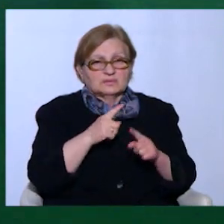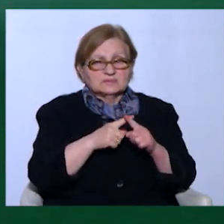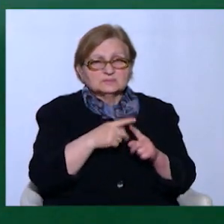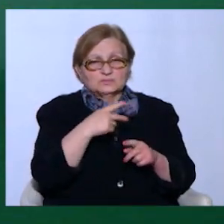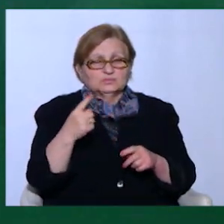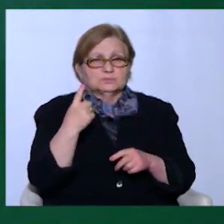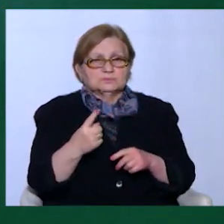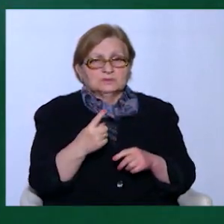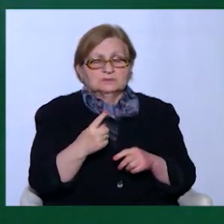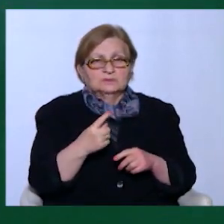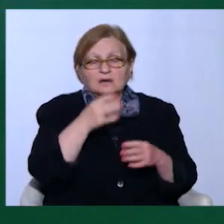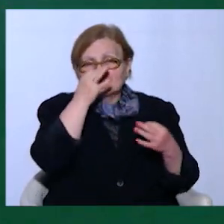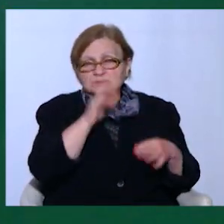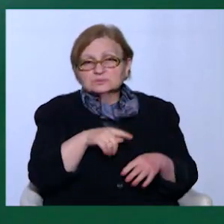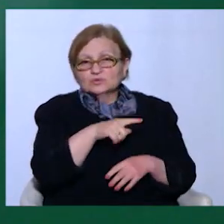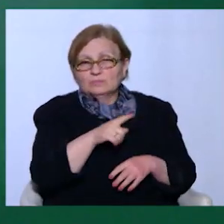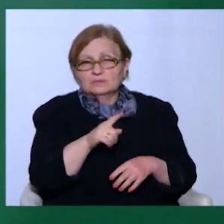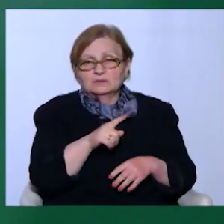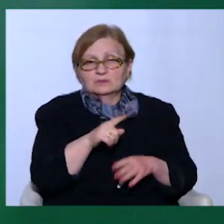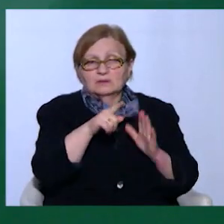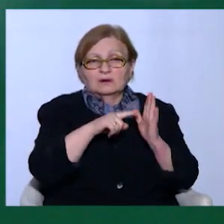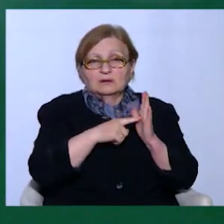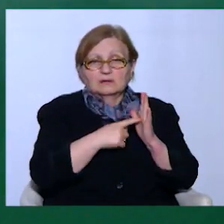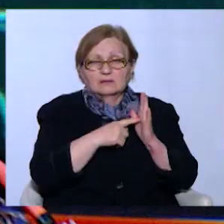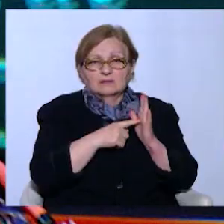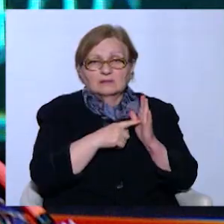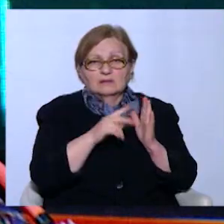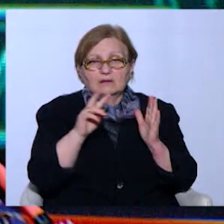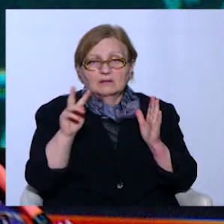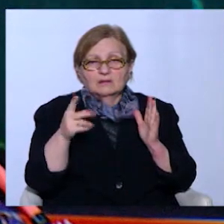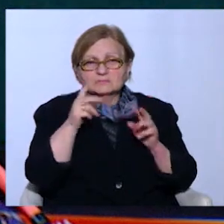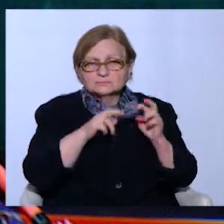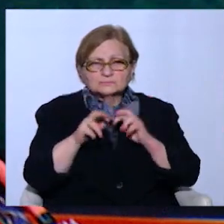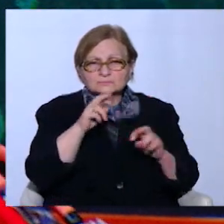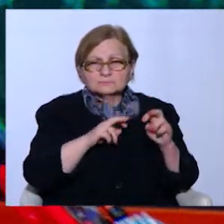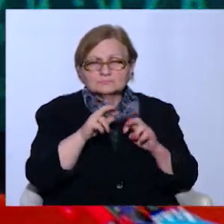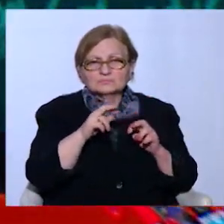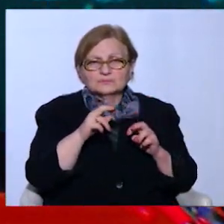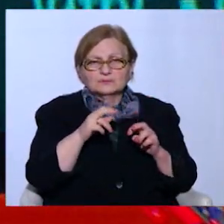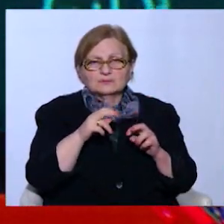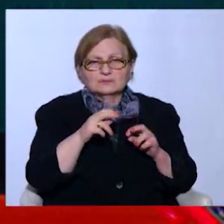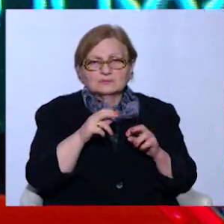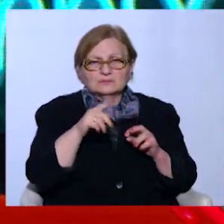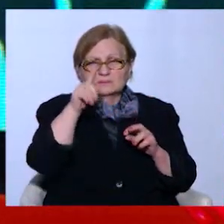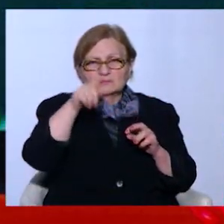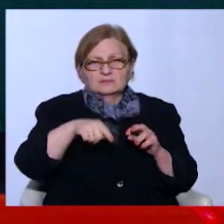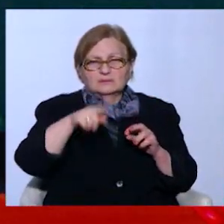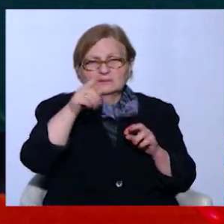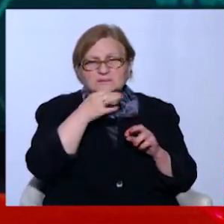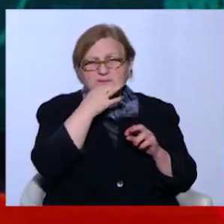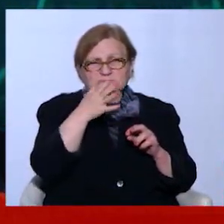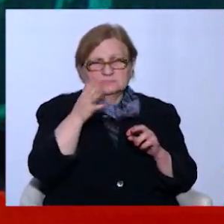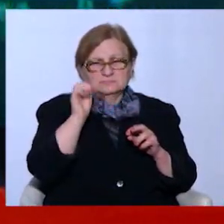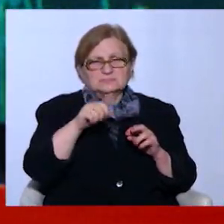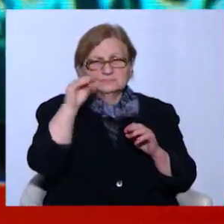1-ს. გვრჩება ამ წერტილის მეორე კოორდინატი მოსაძებნი, იგი უკვე ამ ორიდან ნებისმიერ